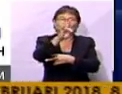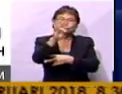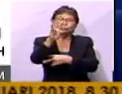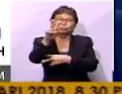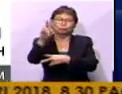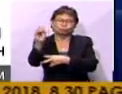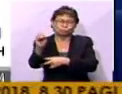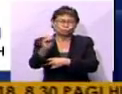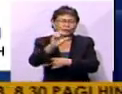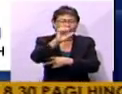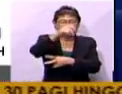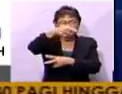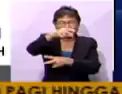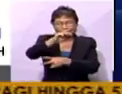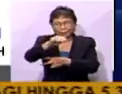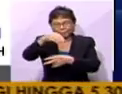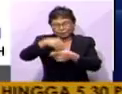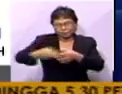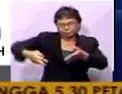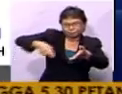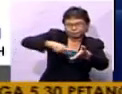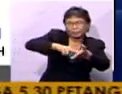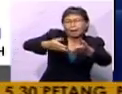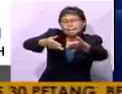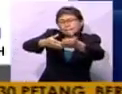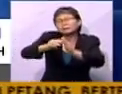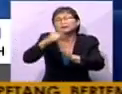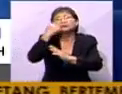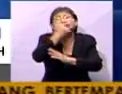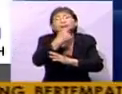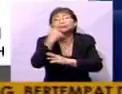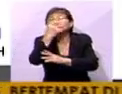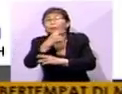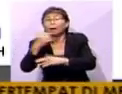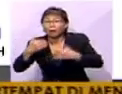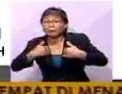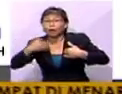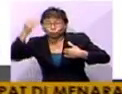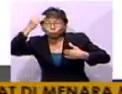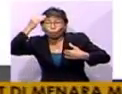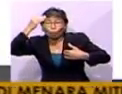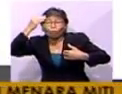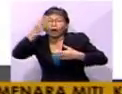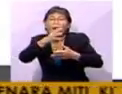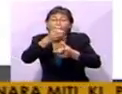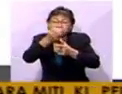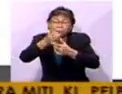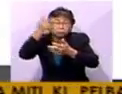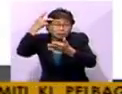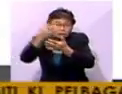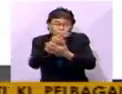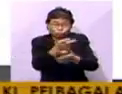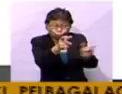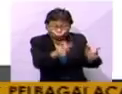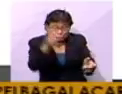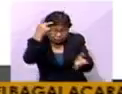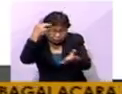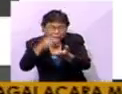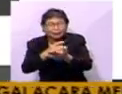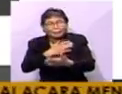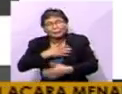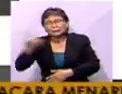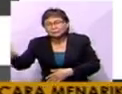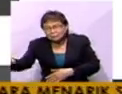8208370 APMM, dalam satu kenyataan meminta mana-mana pihak yang mempunyai maklumat atau mengenali kedua-dua mereka tampil